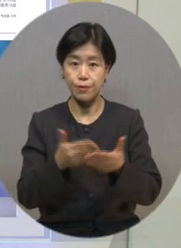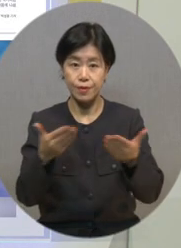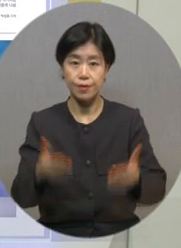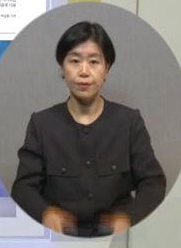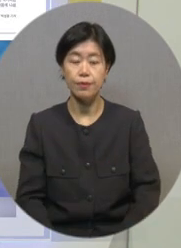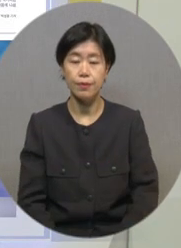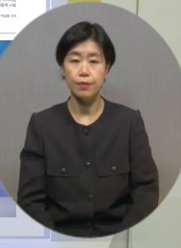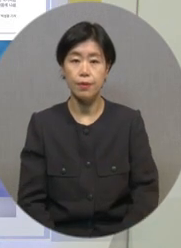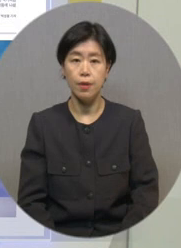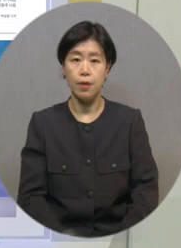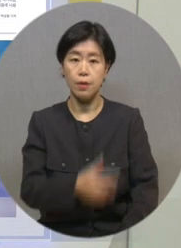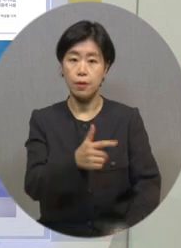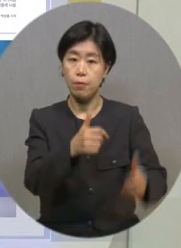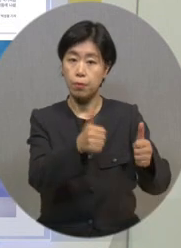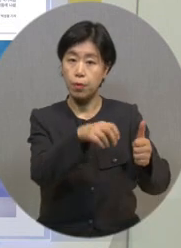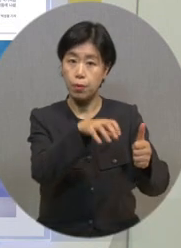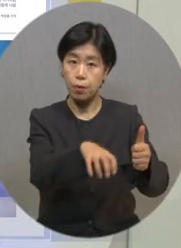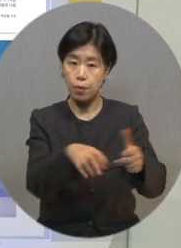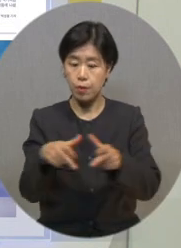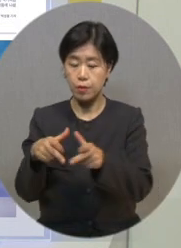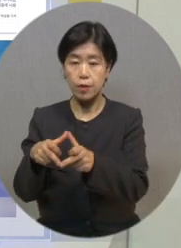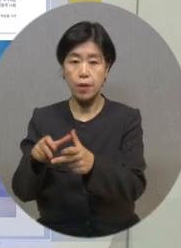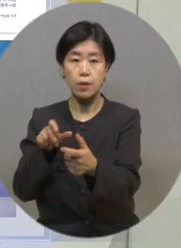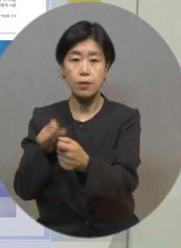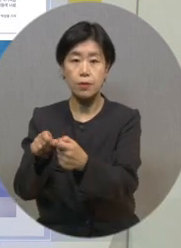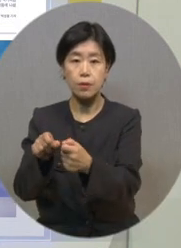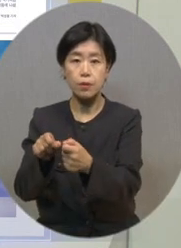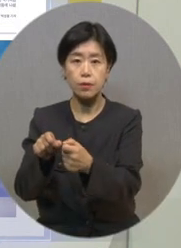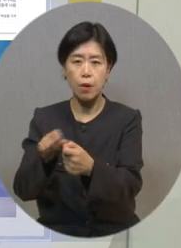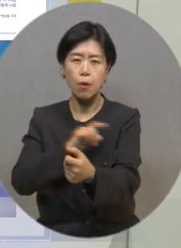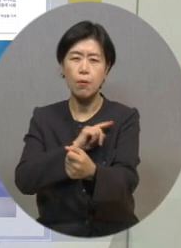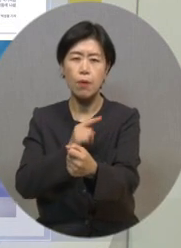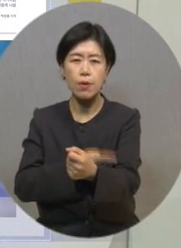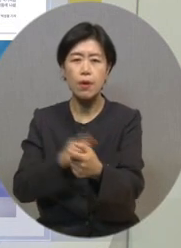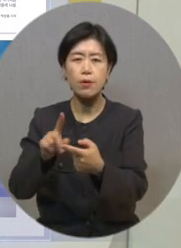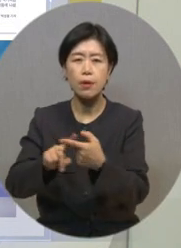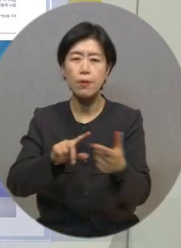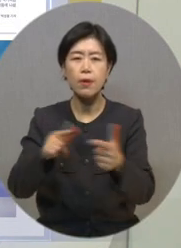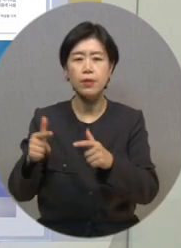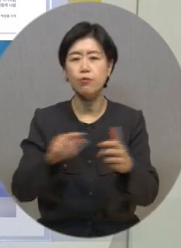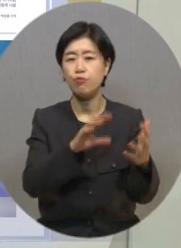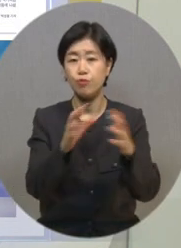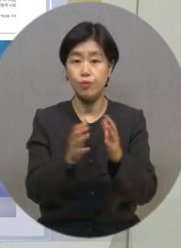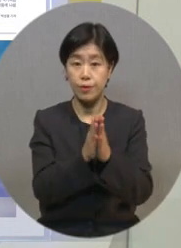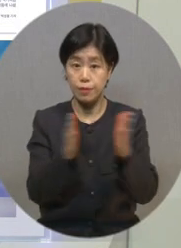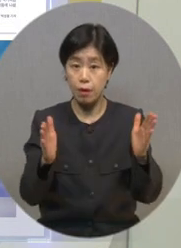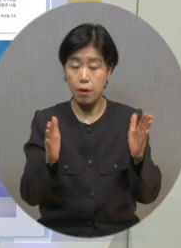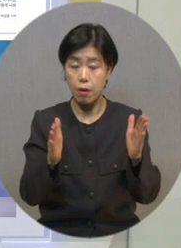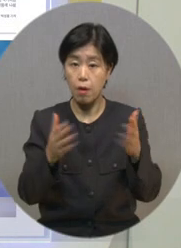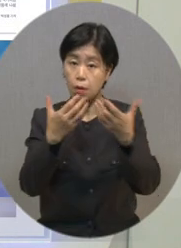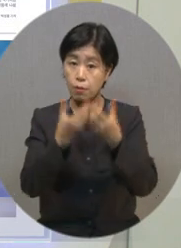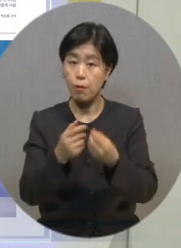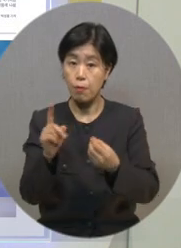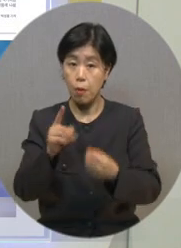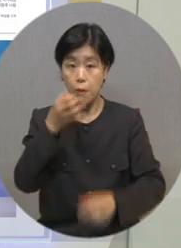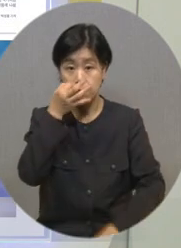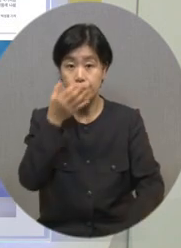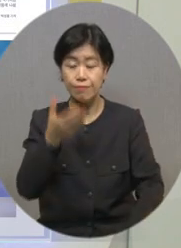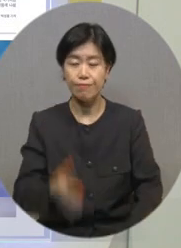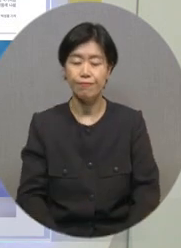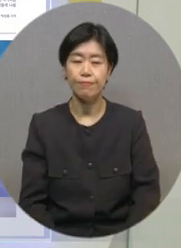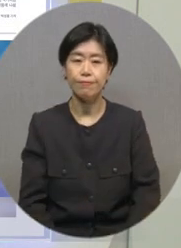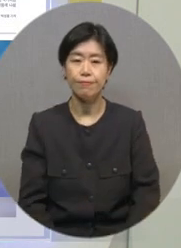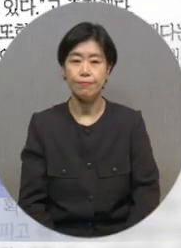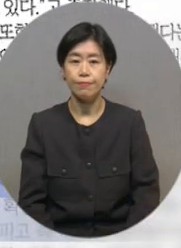대법원에서 장애인 접근권과 관련해 공개 변론이 시작됐다는 기사인데요 어떠한 사안이 함께 있는지